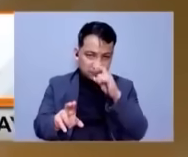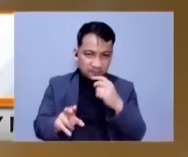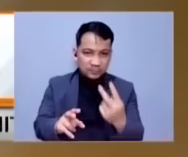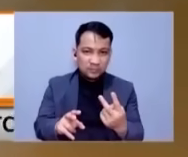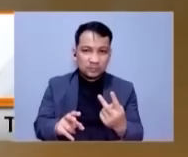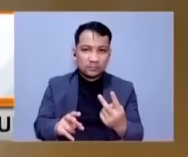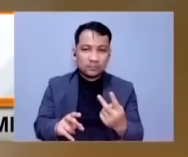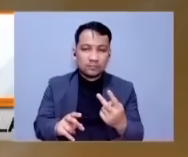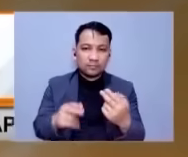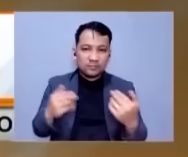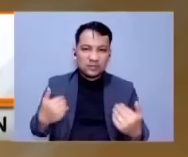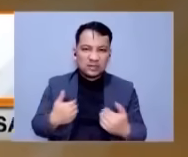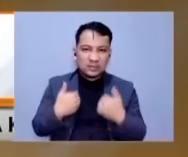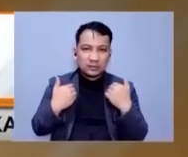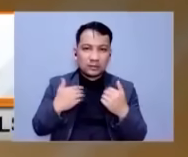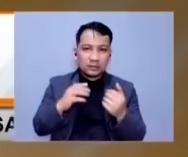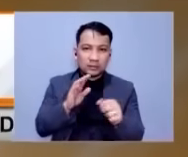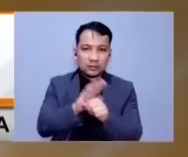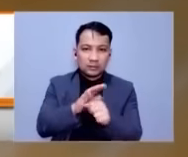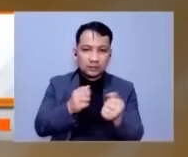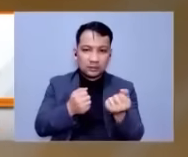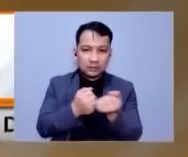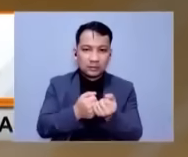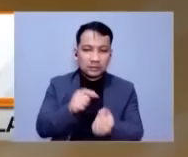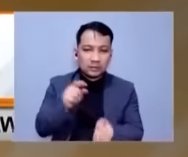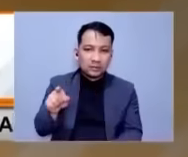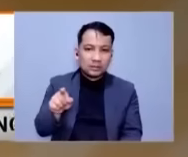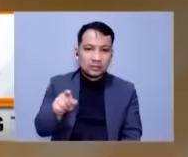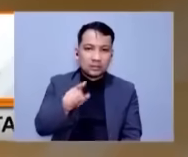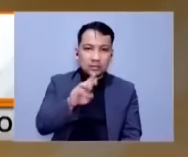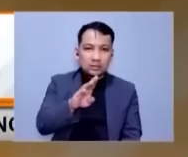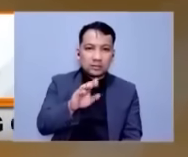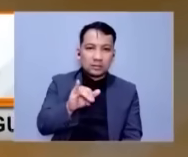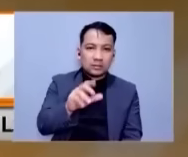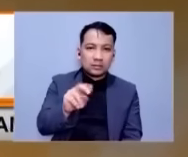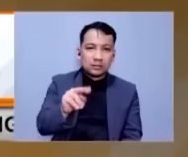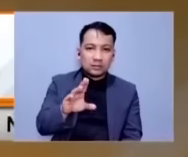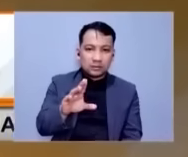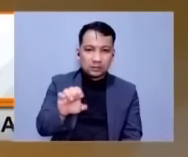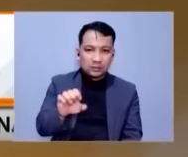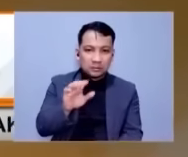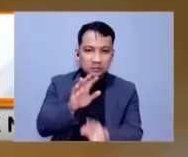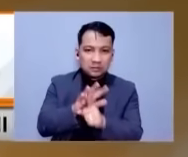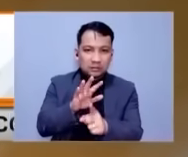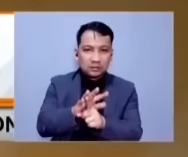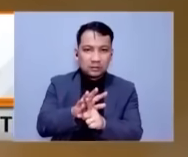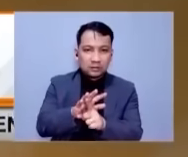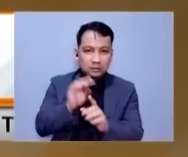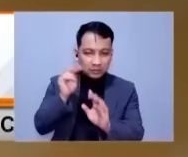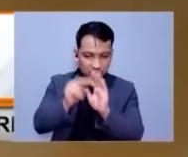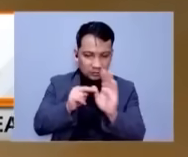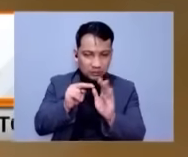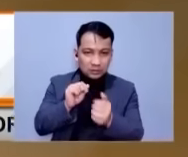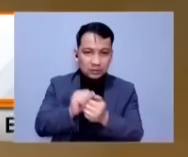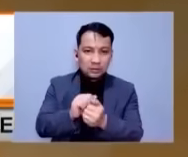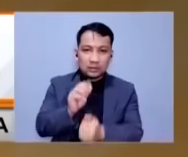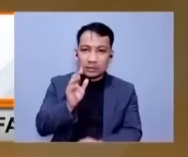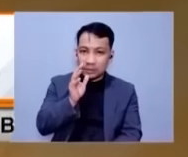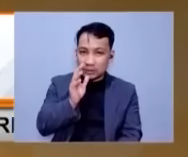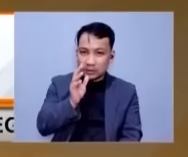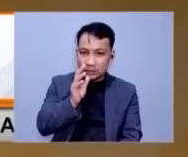ang pinakabatang fan ng mega pop star na si Beyonce. Trending ang video niyang ito kasama ang kanyang mommy na si